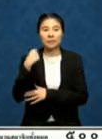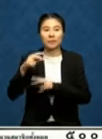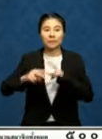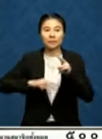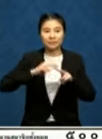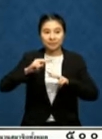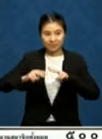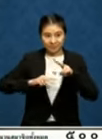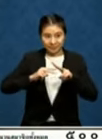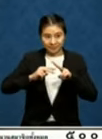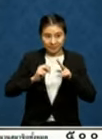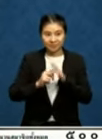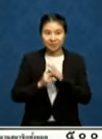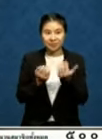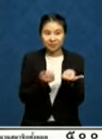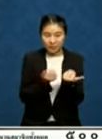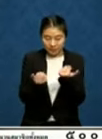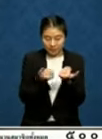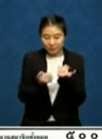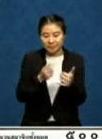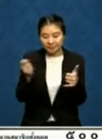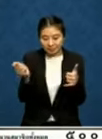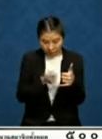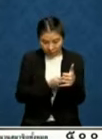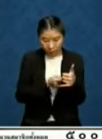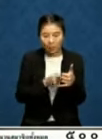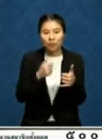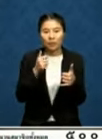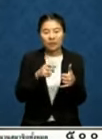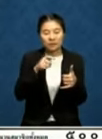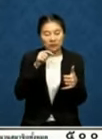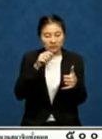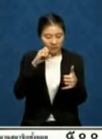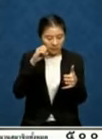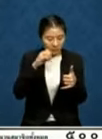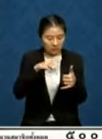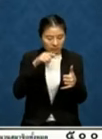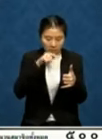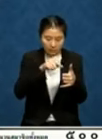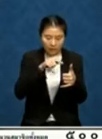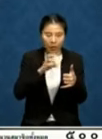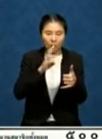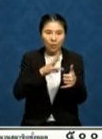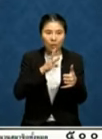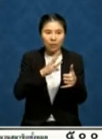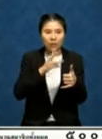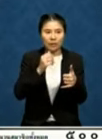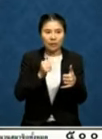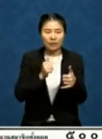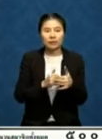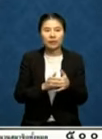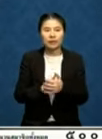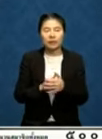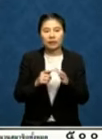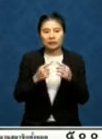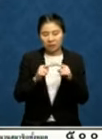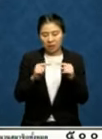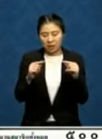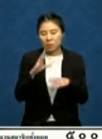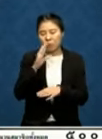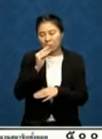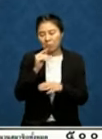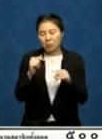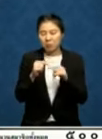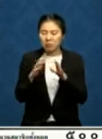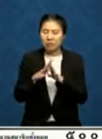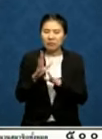มีสิทธิ์ทำโทษบุตรตามสมควรเพื่อกล่าวว่าสั่งสอนซึ่งว่าตามสมควรนั้นมิได้เห็นว่าระบุถึงขอบเขตนะคะจึงส